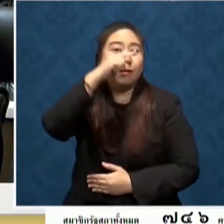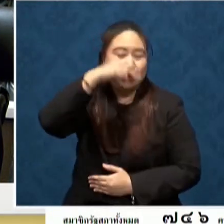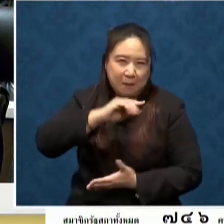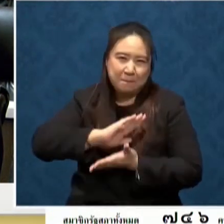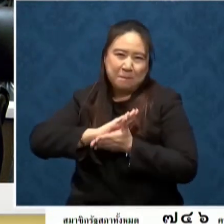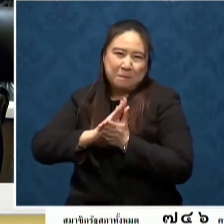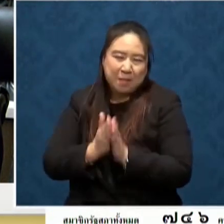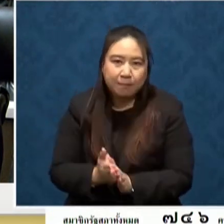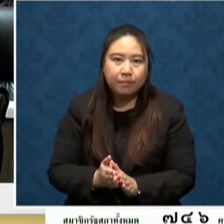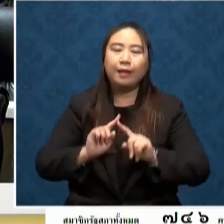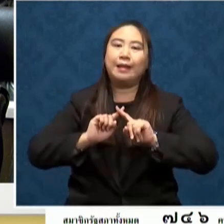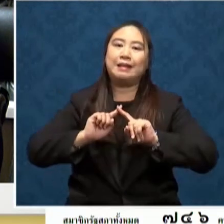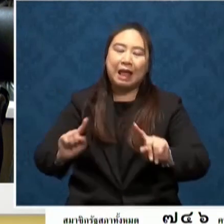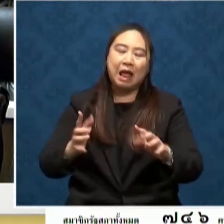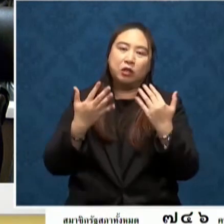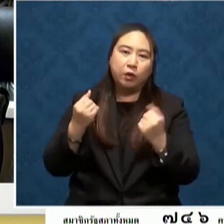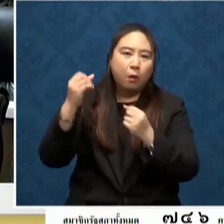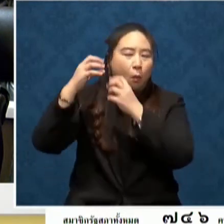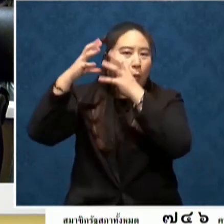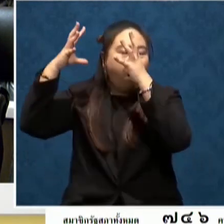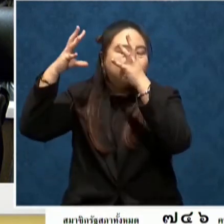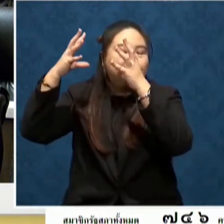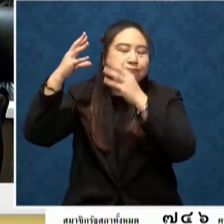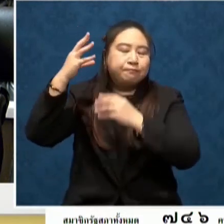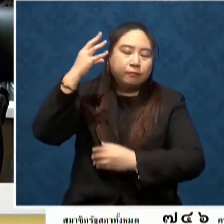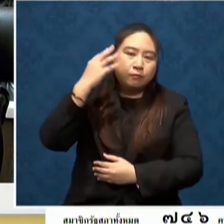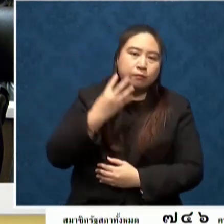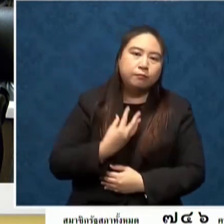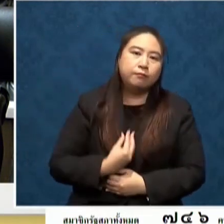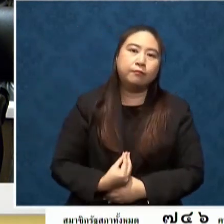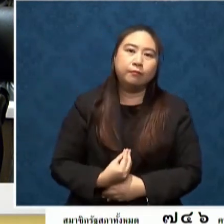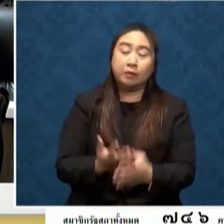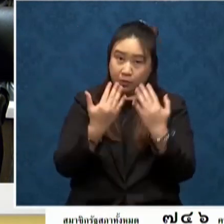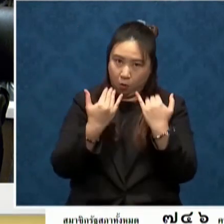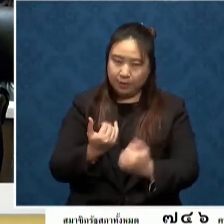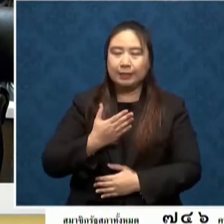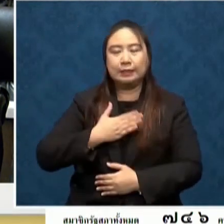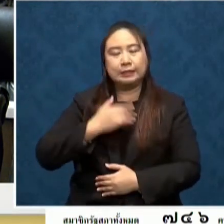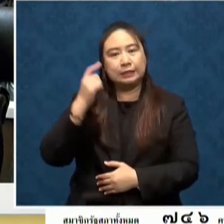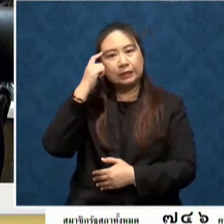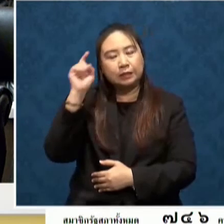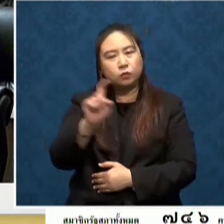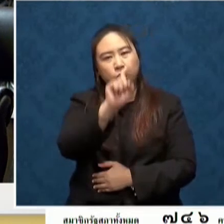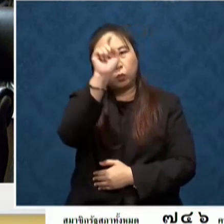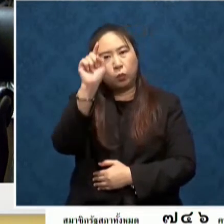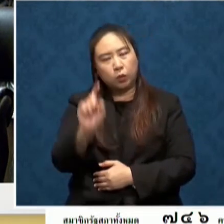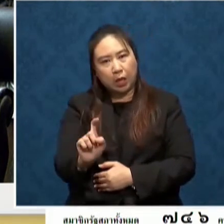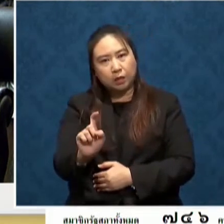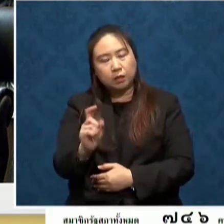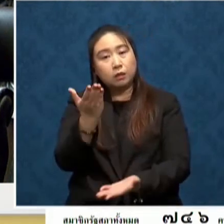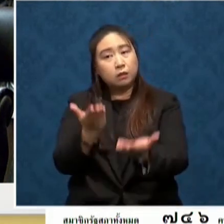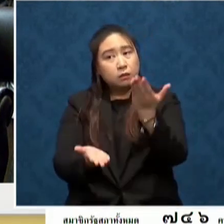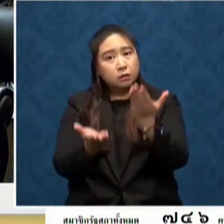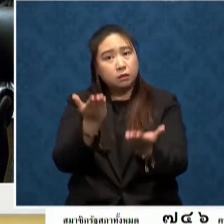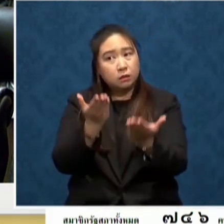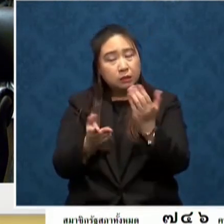่พวกเขากำลงจะหมดไฟกัค่ะดิฉันเลยมาชกสงสัยว่า หรือที่ท่าน